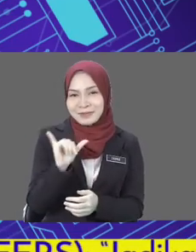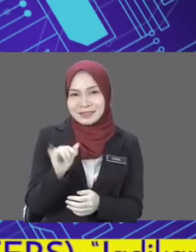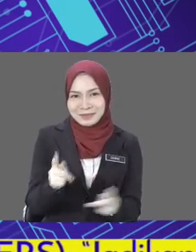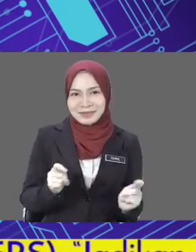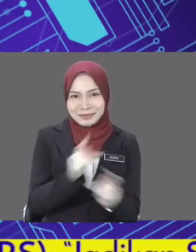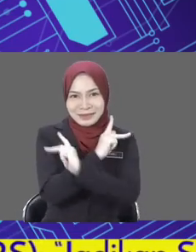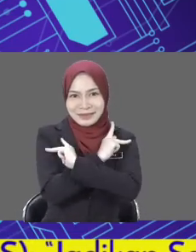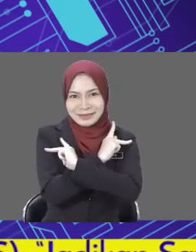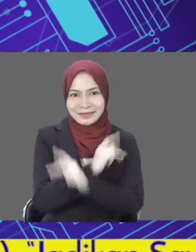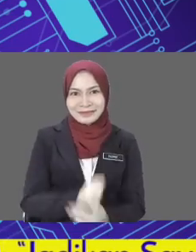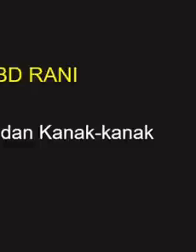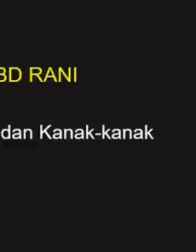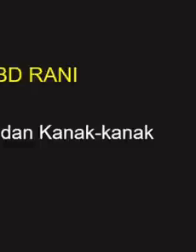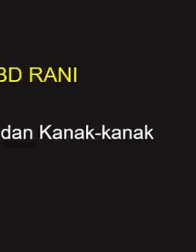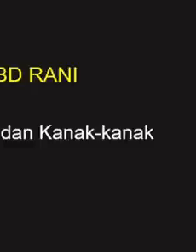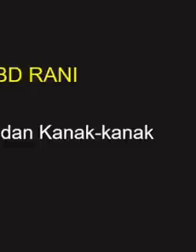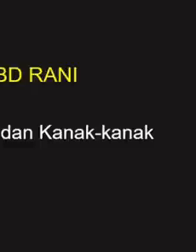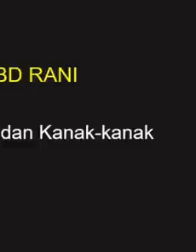kasih